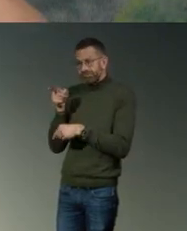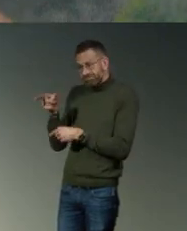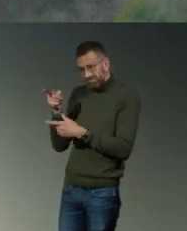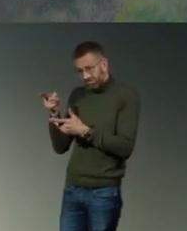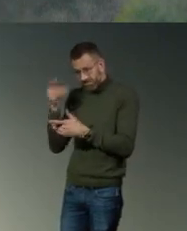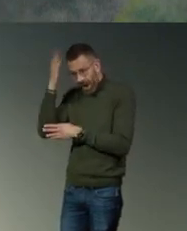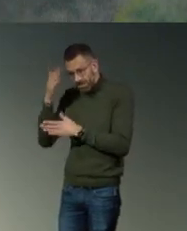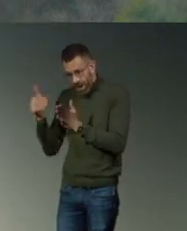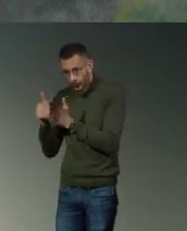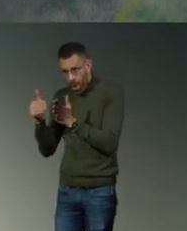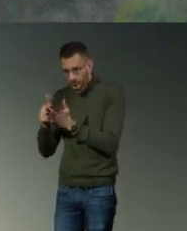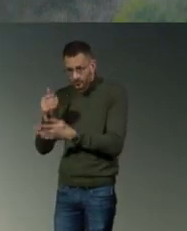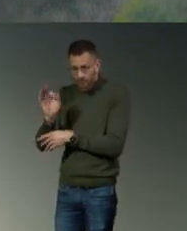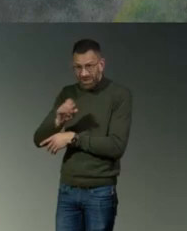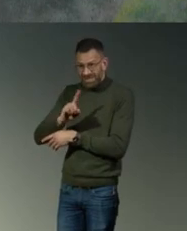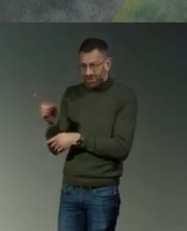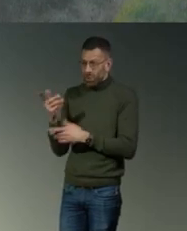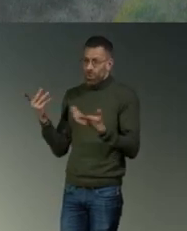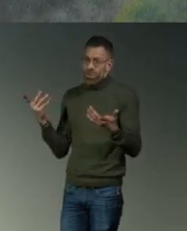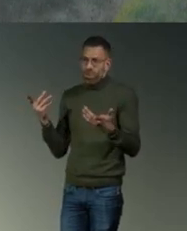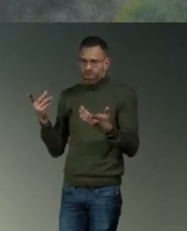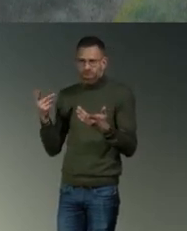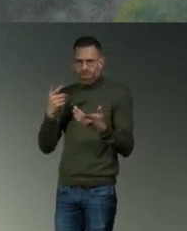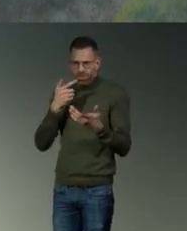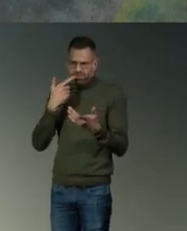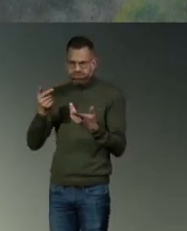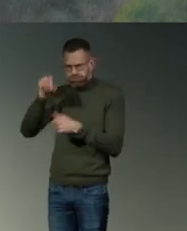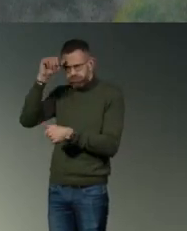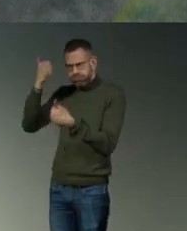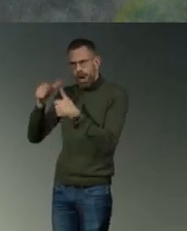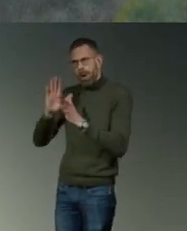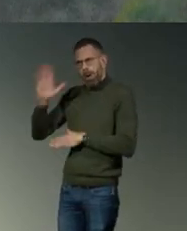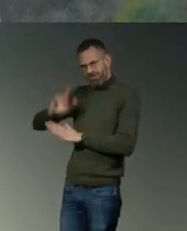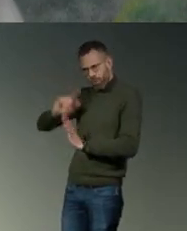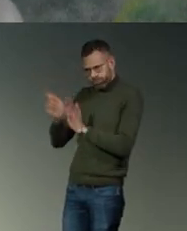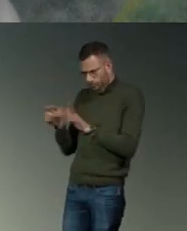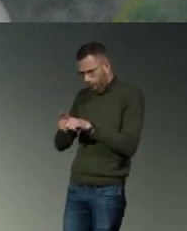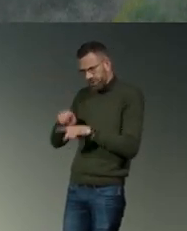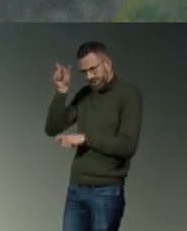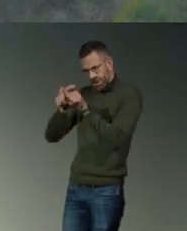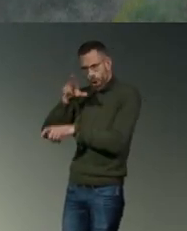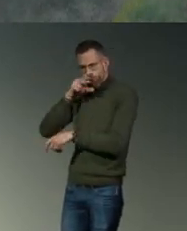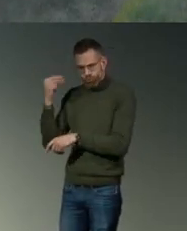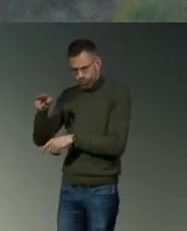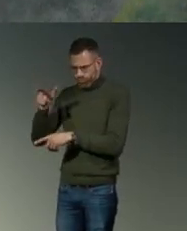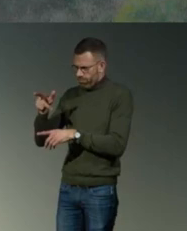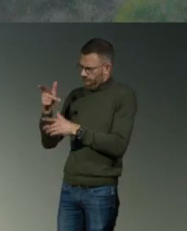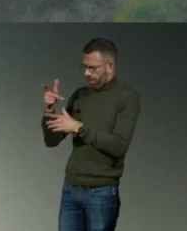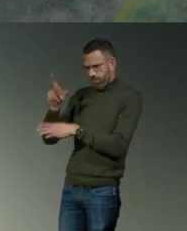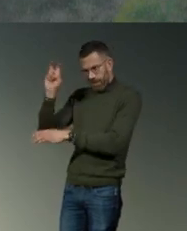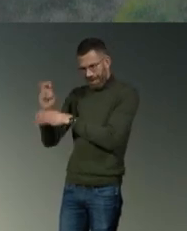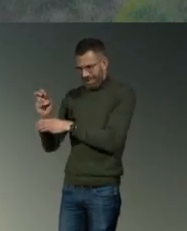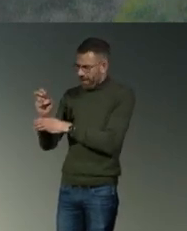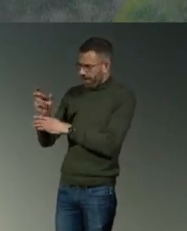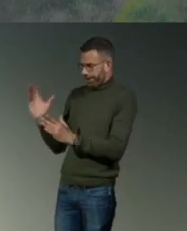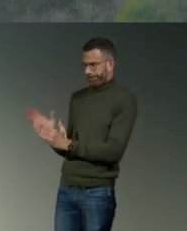en imaginant, pas en imaginant, mais en se rappelant les êtres humains qui ont été empaillés à une époque et qu'on continuait d'appeler des êtres humains.